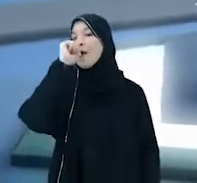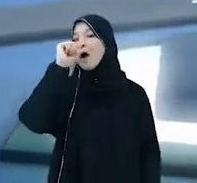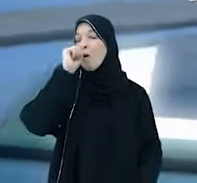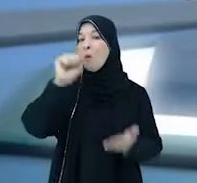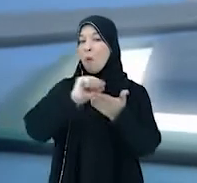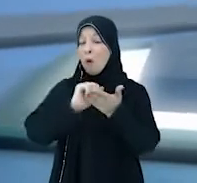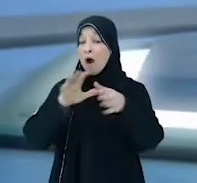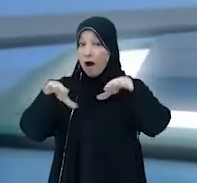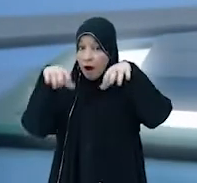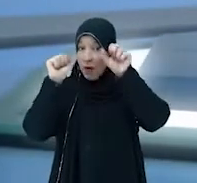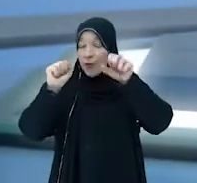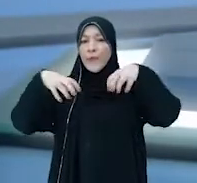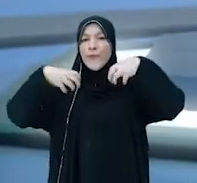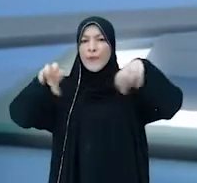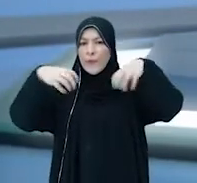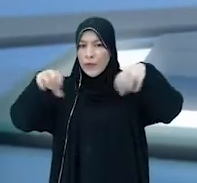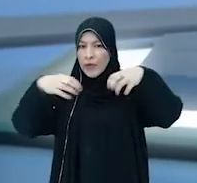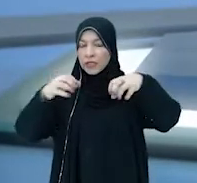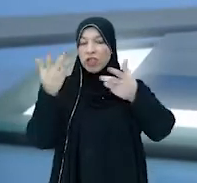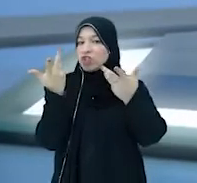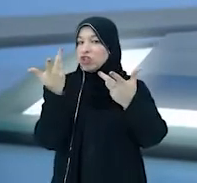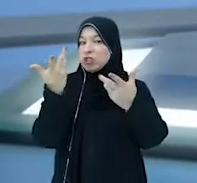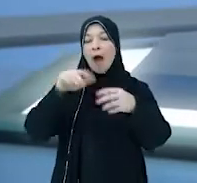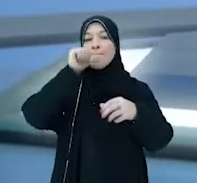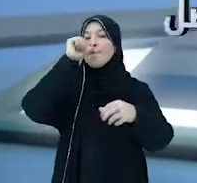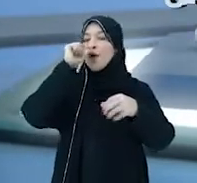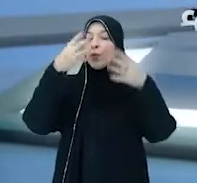انفض الجهاز لإزالة الماء الزائد واتركه ليجف.